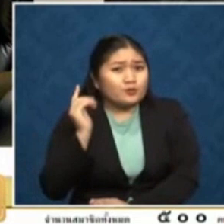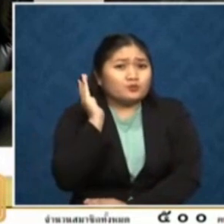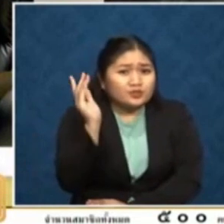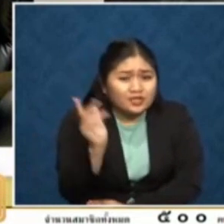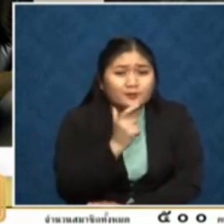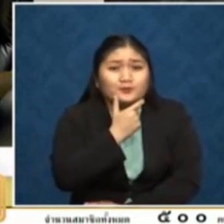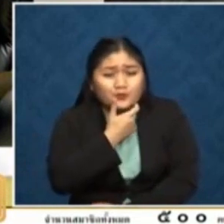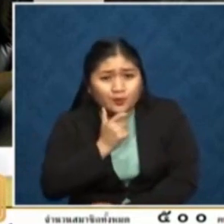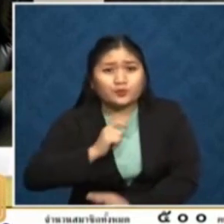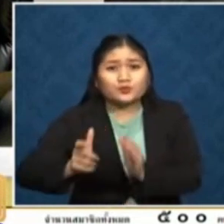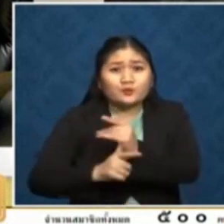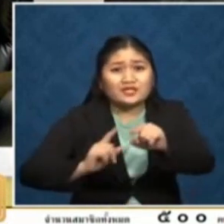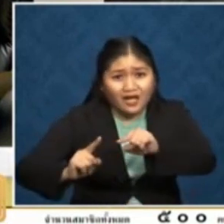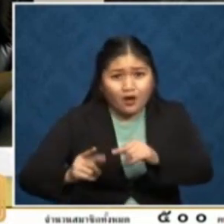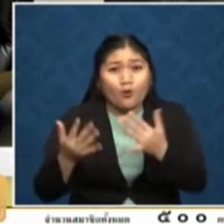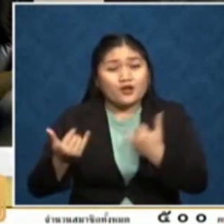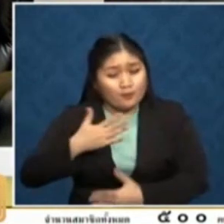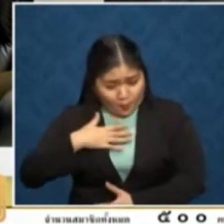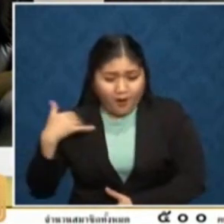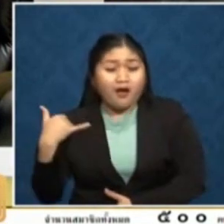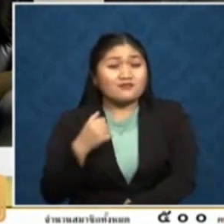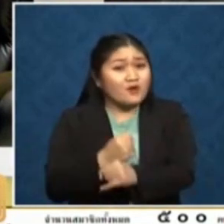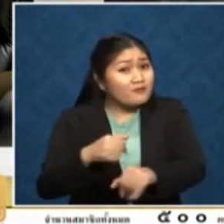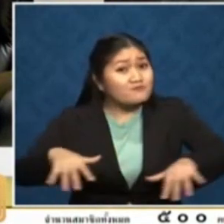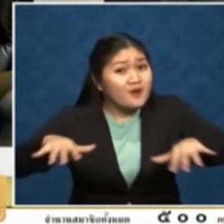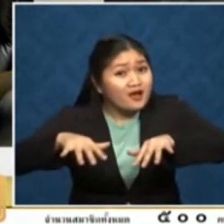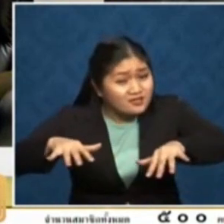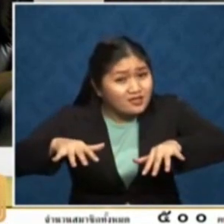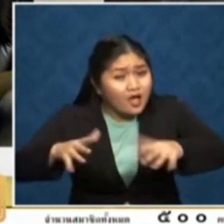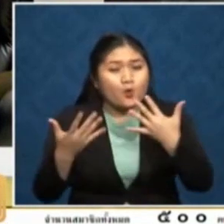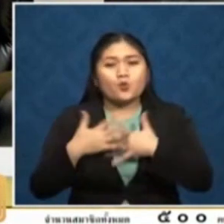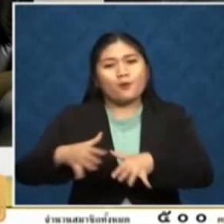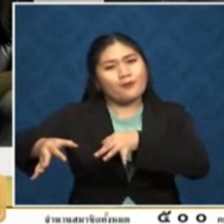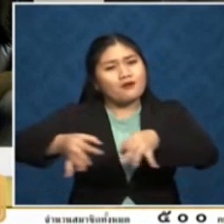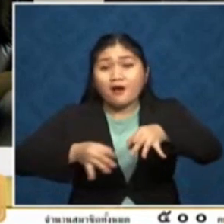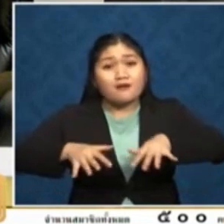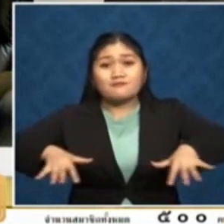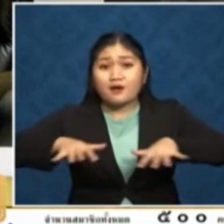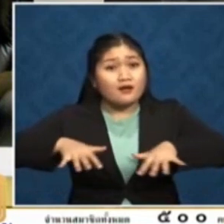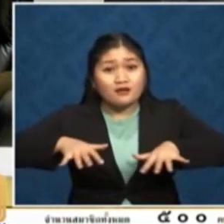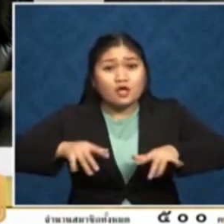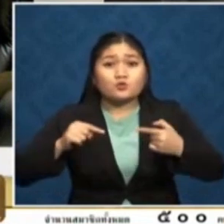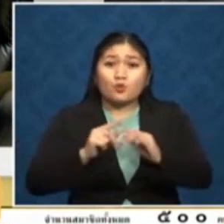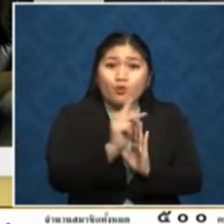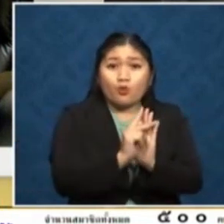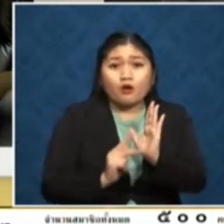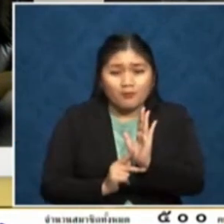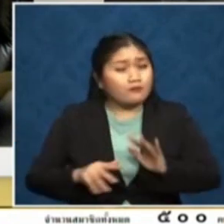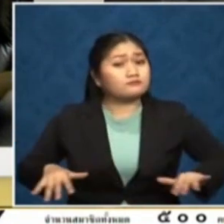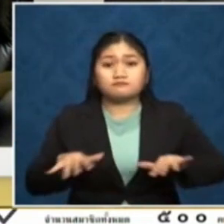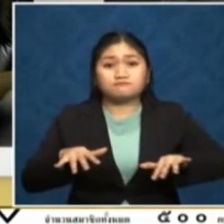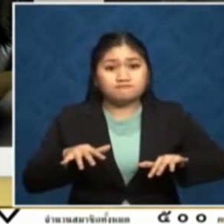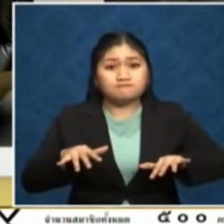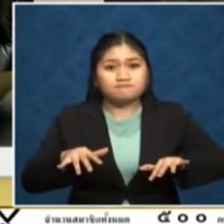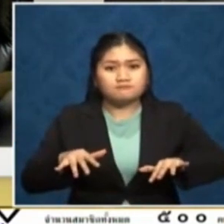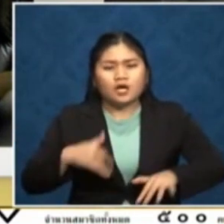นี้เป็นเรื่องที่1เพราะว่าผมมีความเข้าใจในส่วนของผู้มีความหลากหลายทางเพศนะครับท่านประธานครับวันนี้นะครับผมก็มาทำงาน